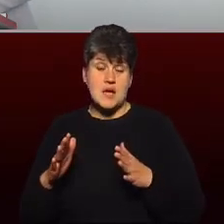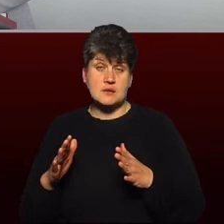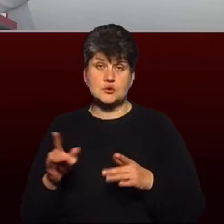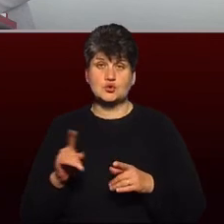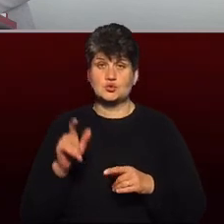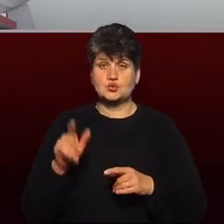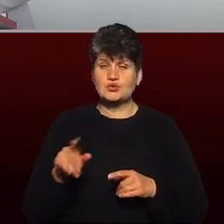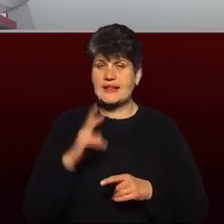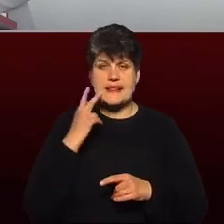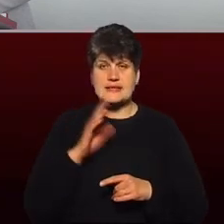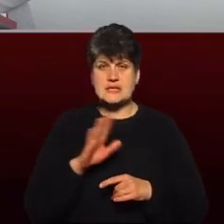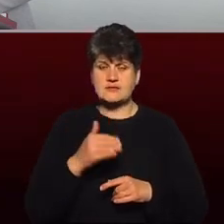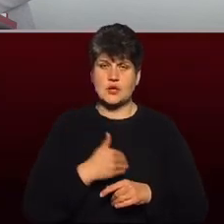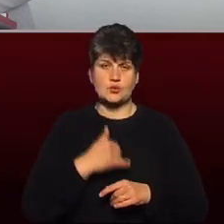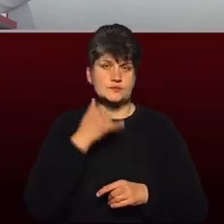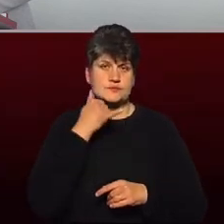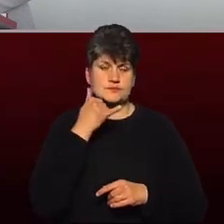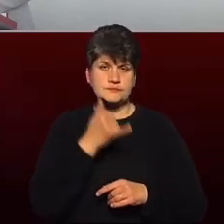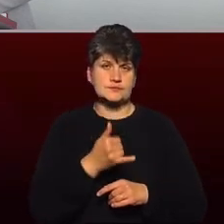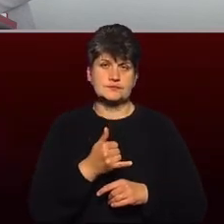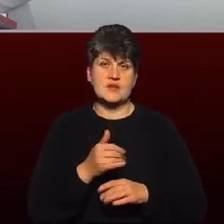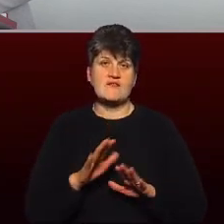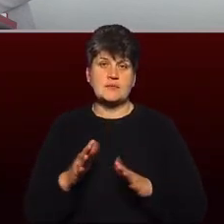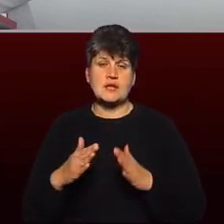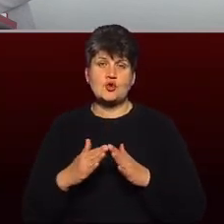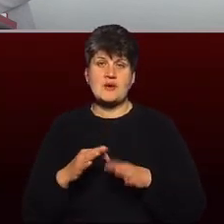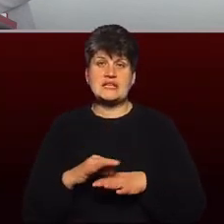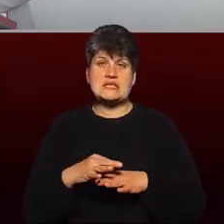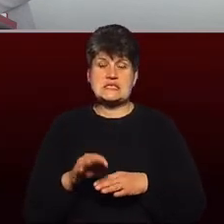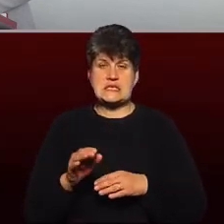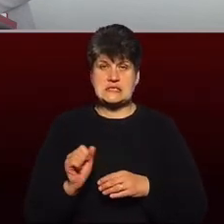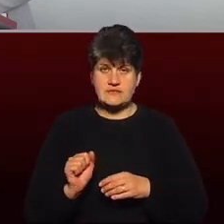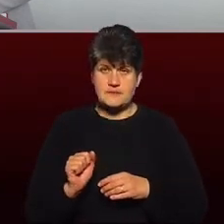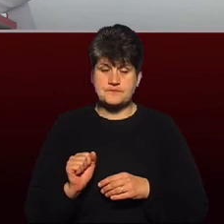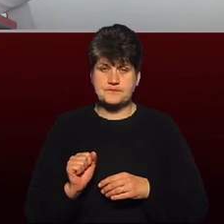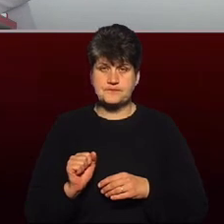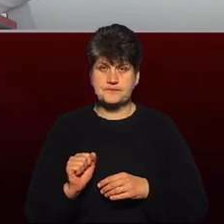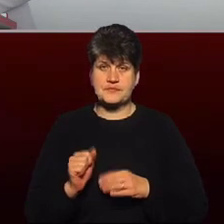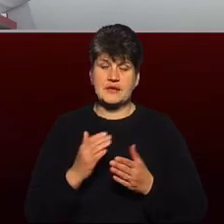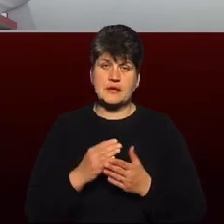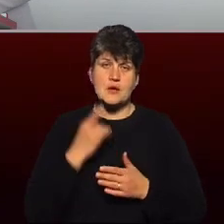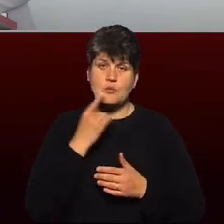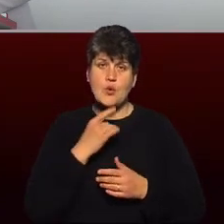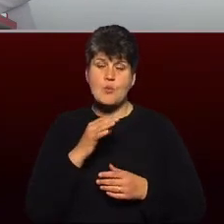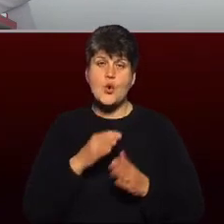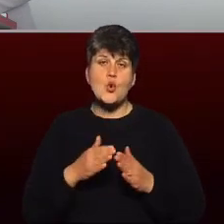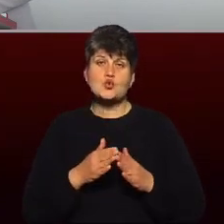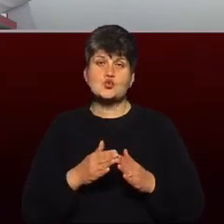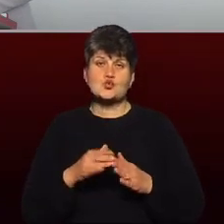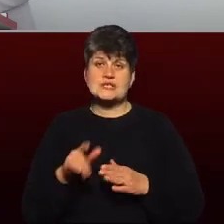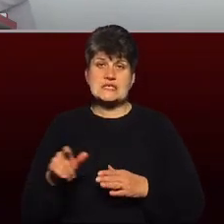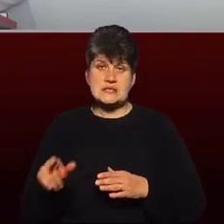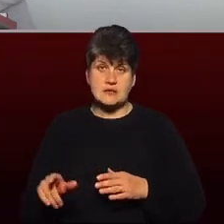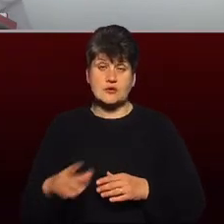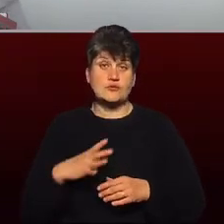завжди хочуть повідомляти про випадки домашнього насильства. Йде мова навіть про сусідів. Тобто, якщо вони чують,